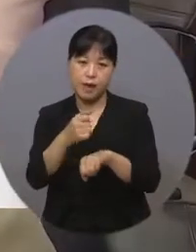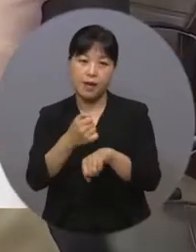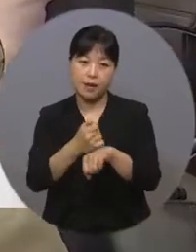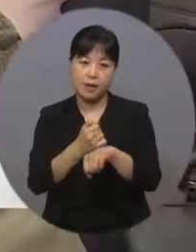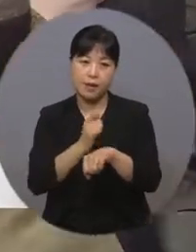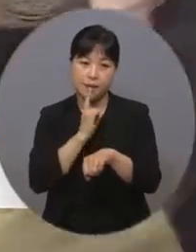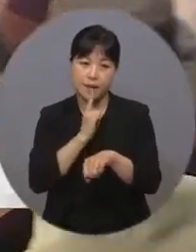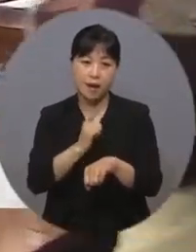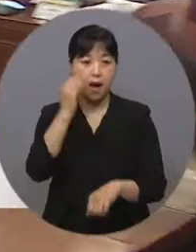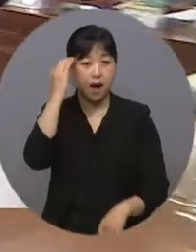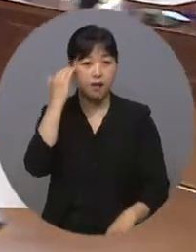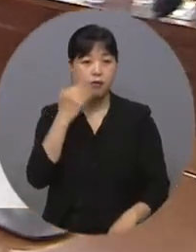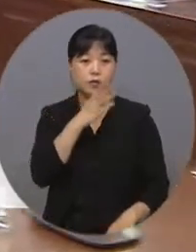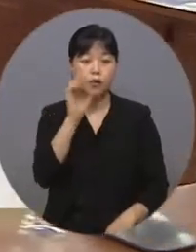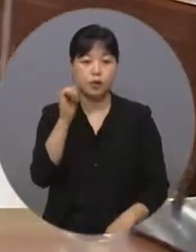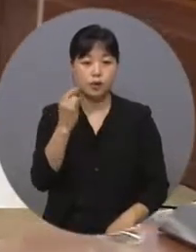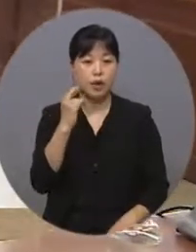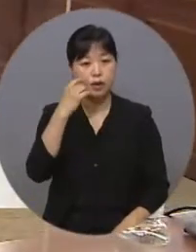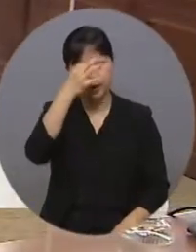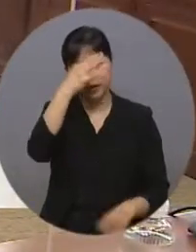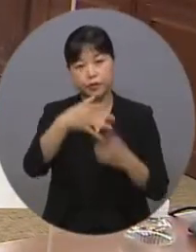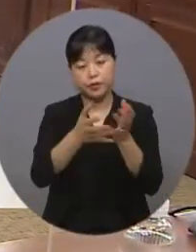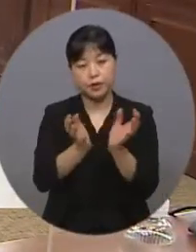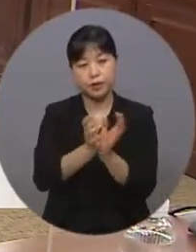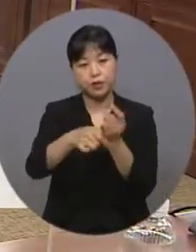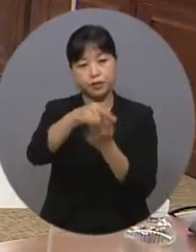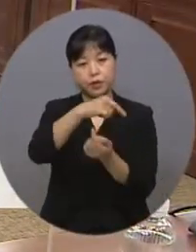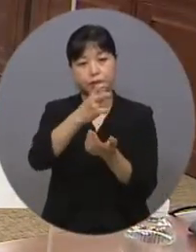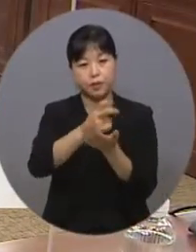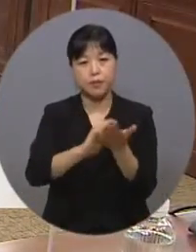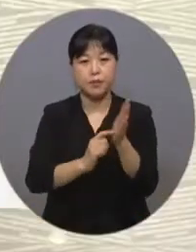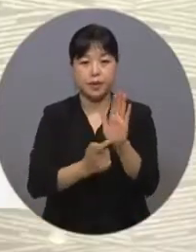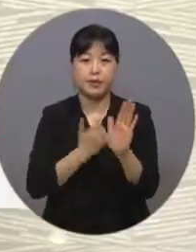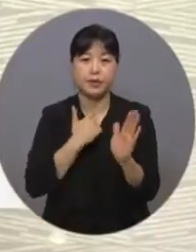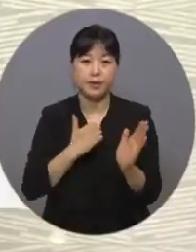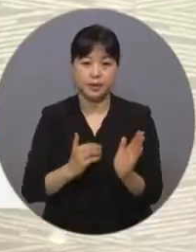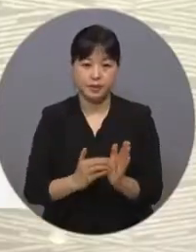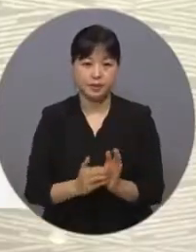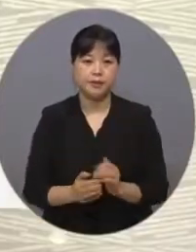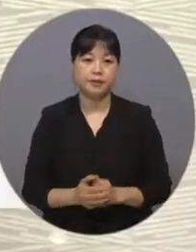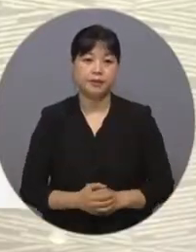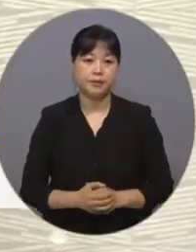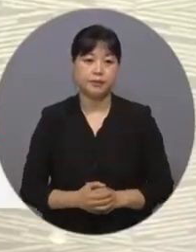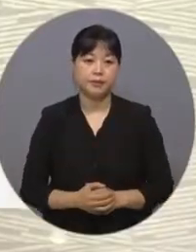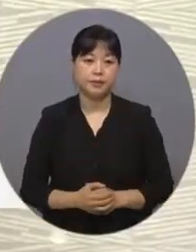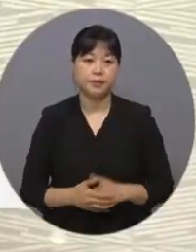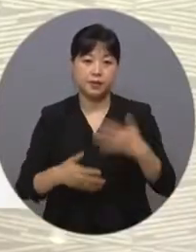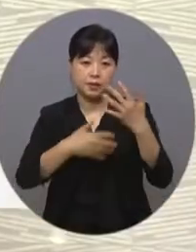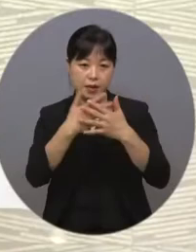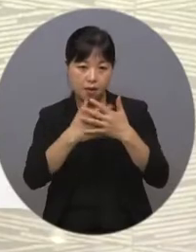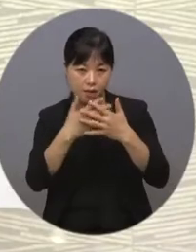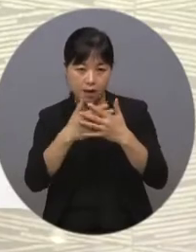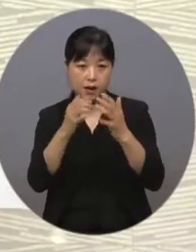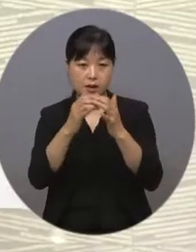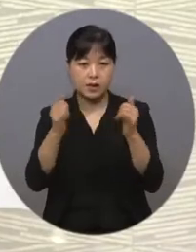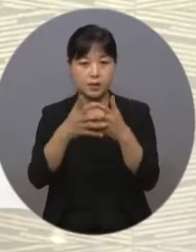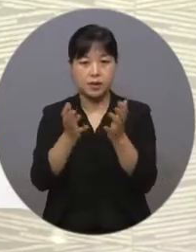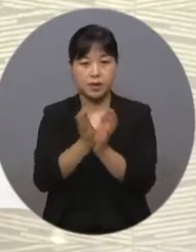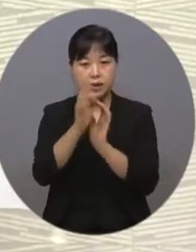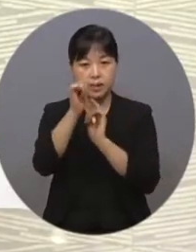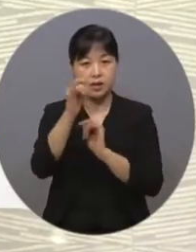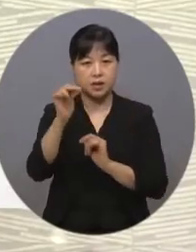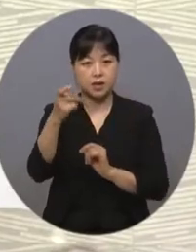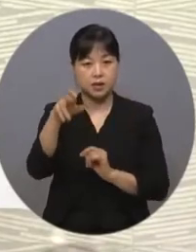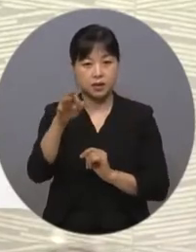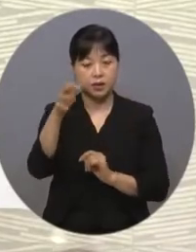향후 대한노인회 예술단의 운영 방침을 밝히기도 했습니다. 원로 영화인회 이혜룡 회장은 축사를 통해